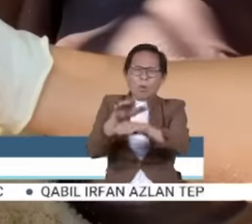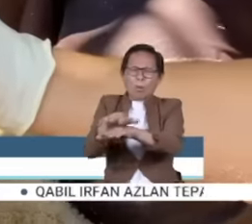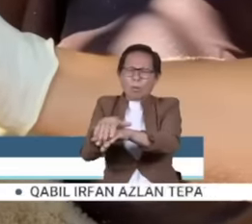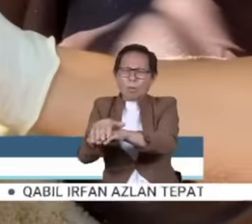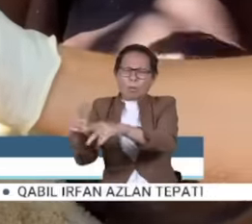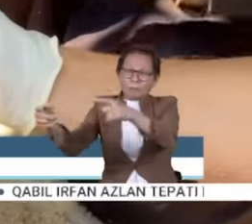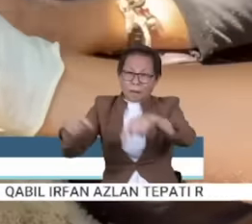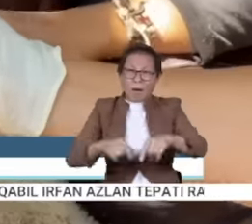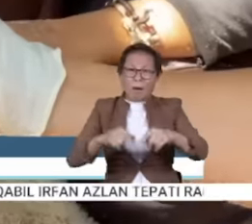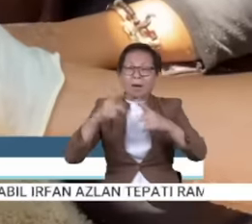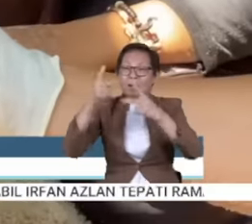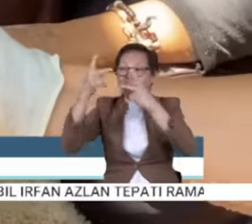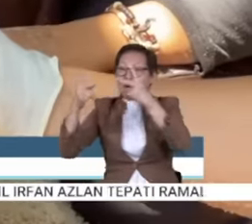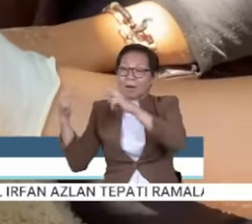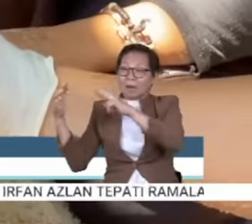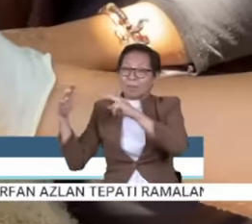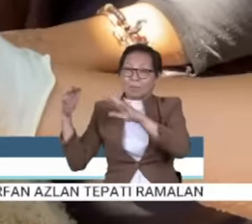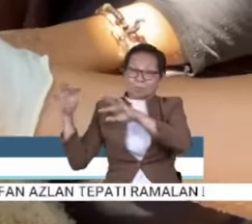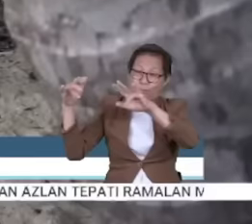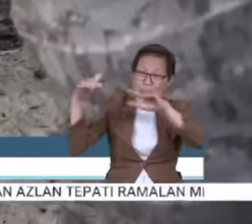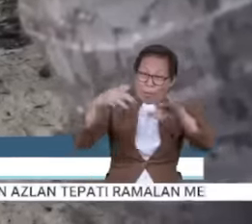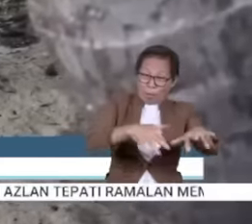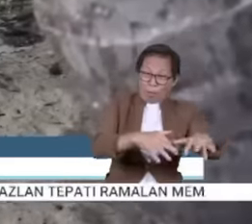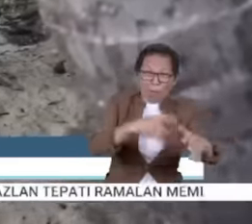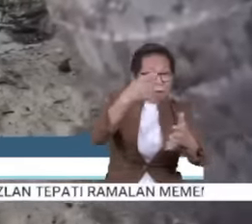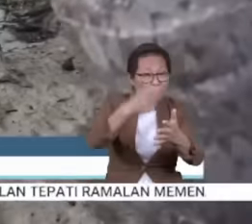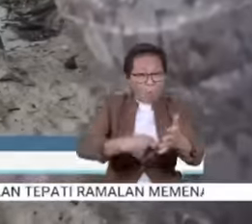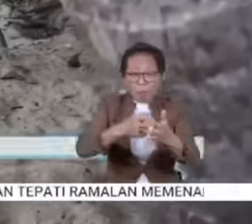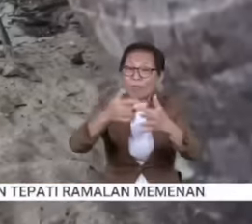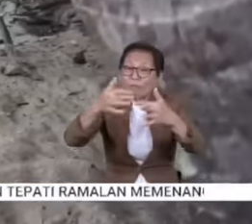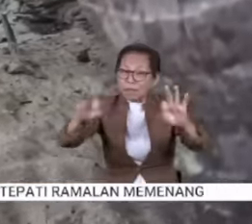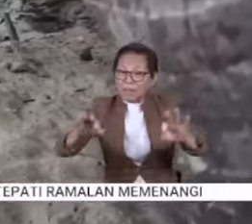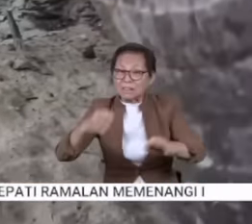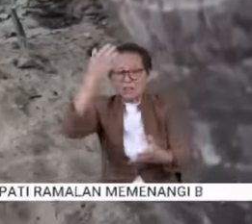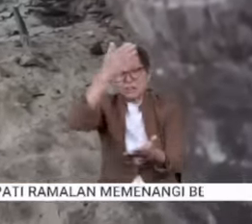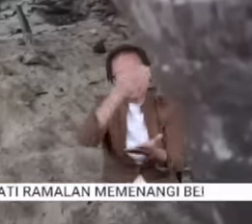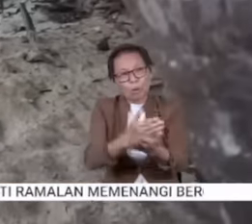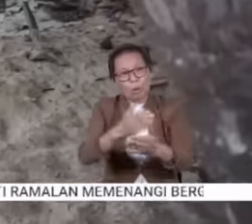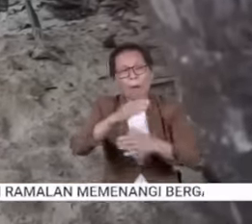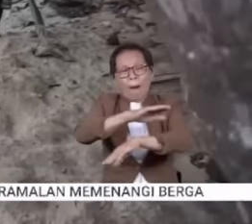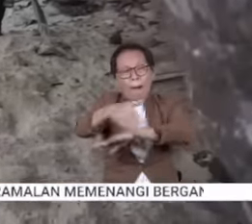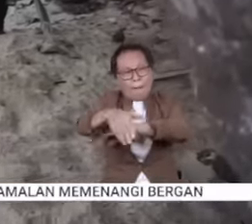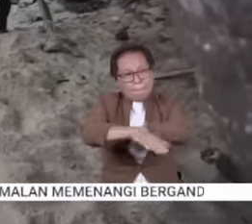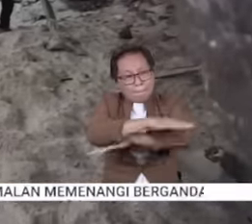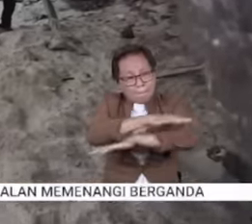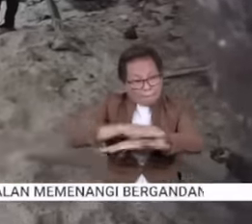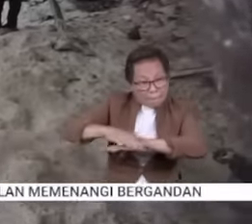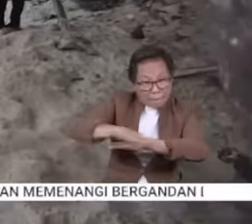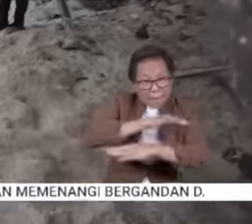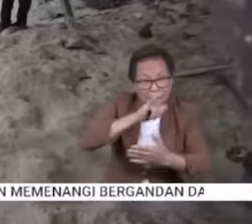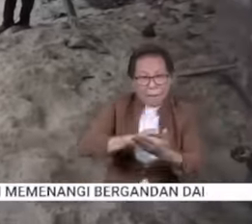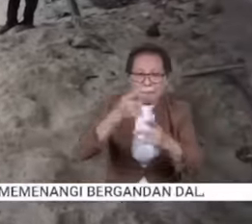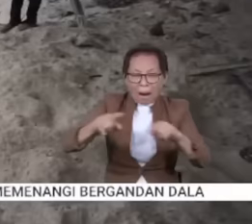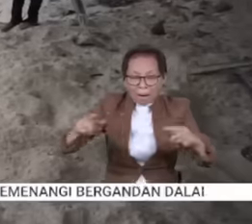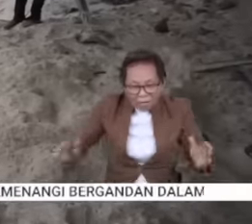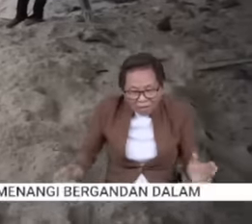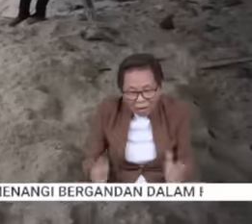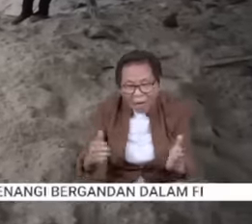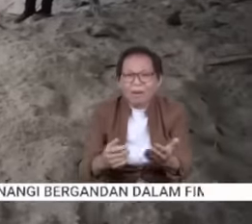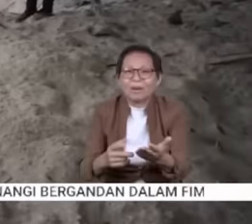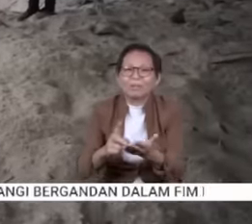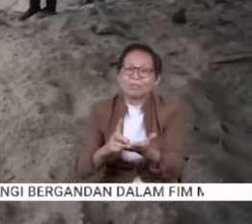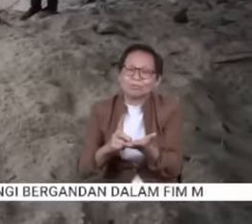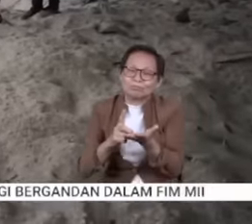pengunjung tiada sekarang jika singgah ke pantai ini namun mereka dikalahkan membuat